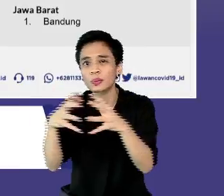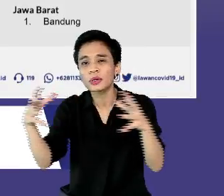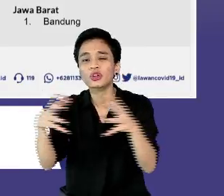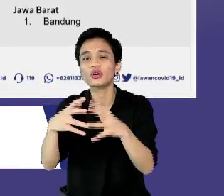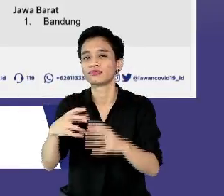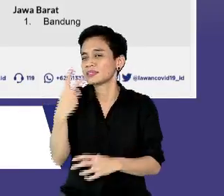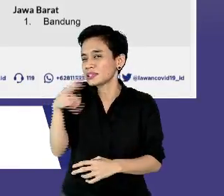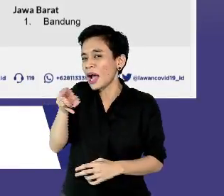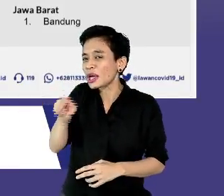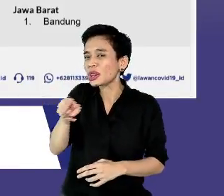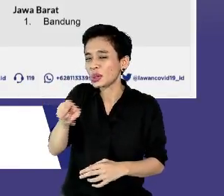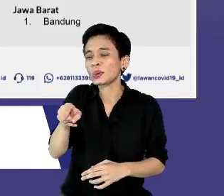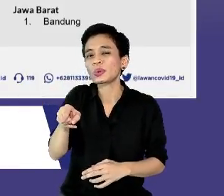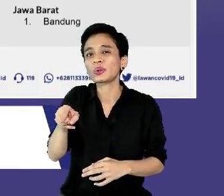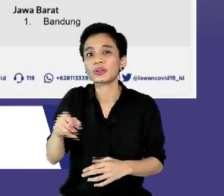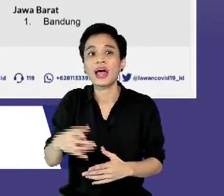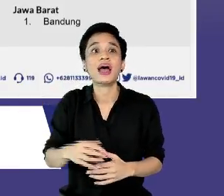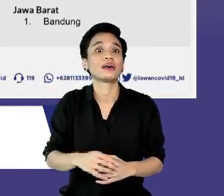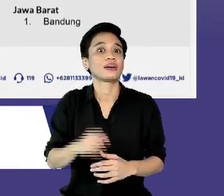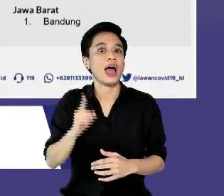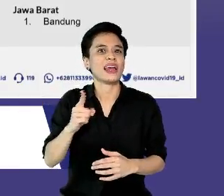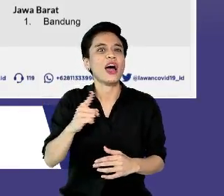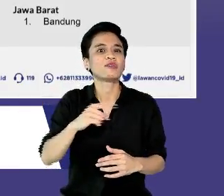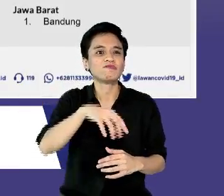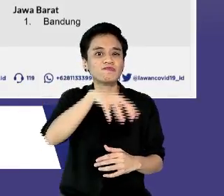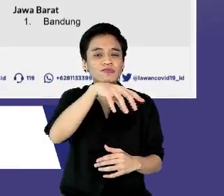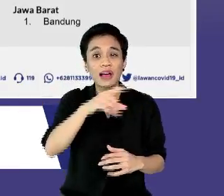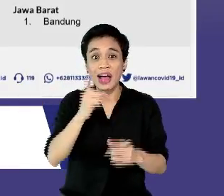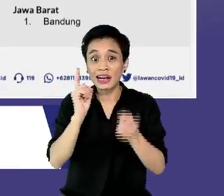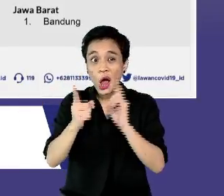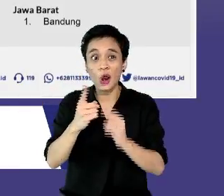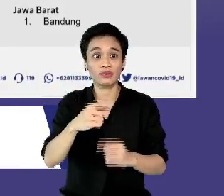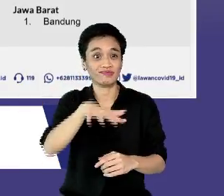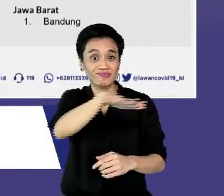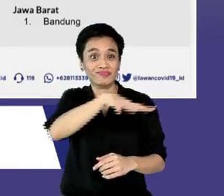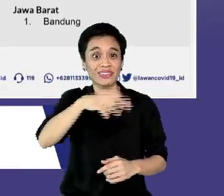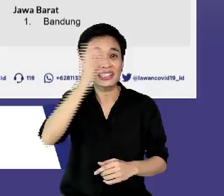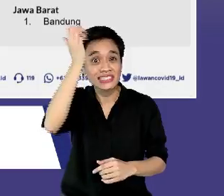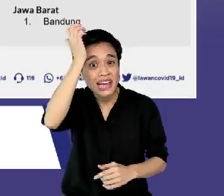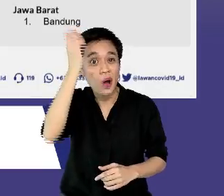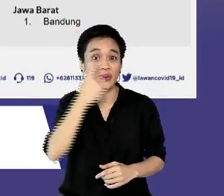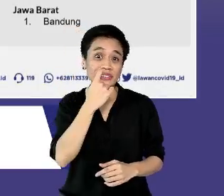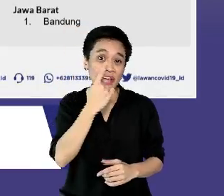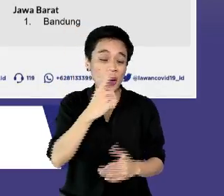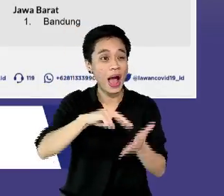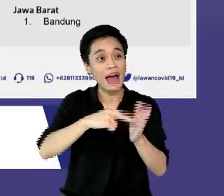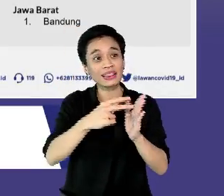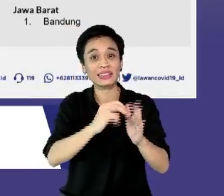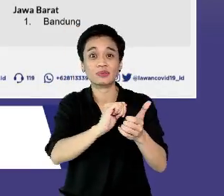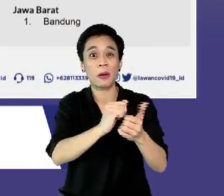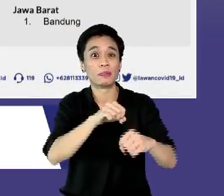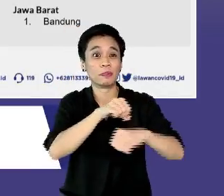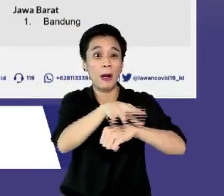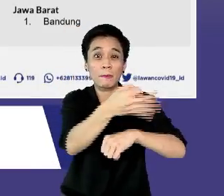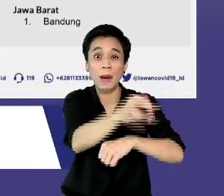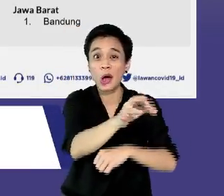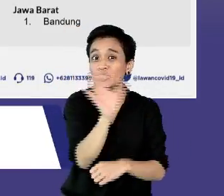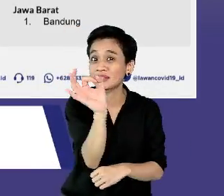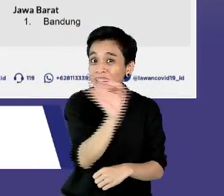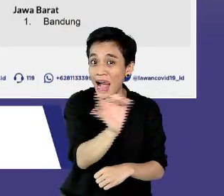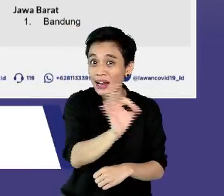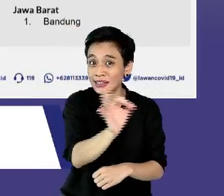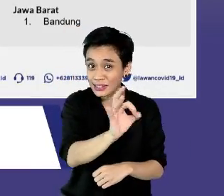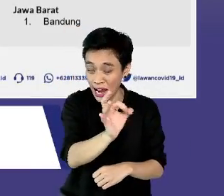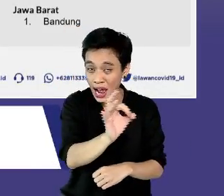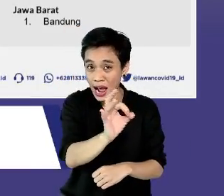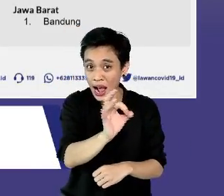Dari keempat klasifikasi zonasi tersebut, zona hijau dengan definisi tidak ada kasus baru memiliki perluasan